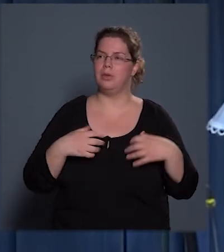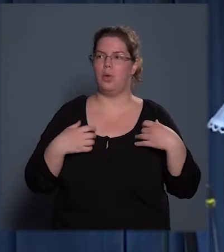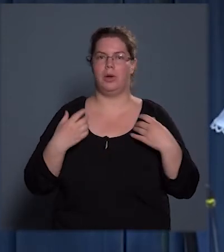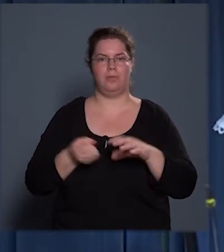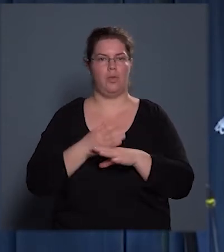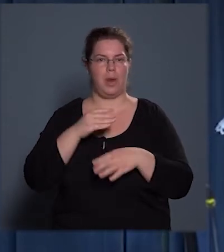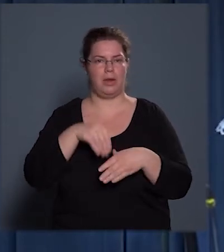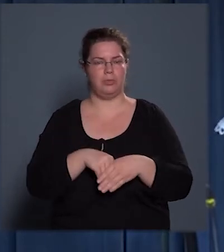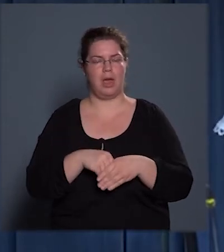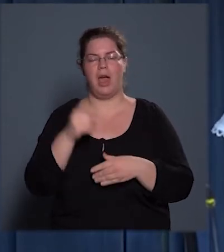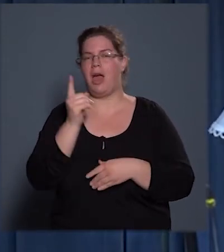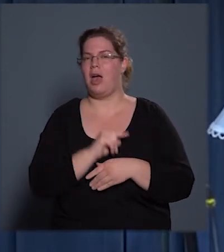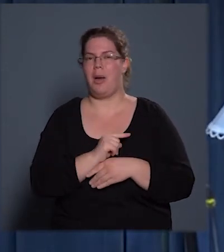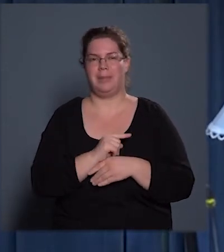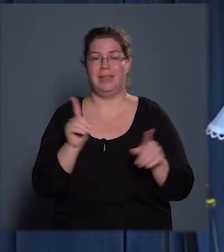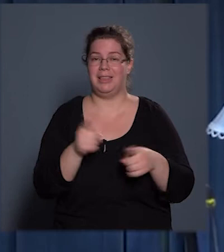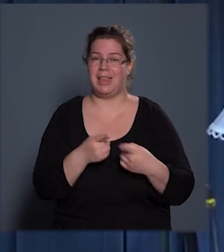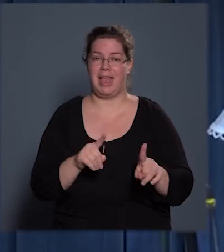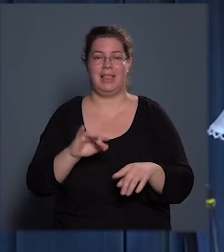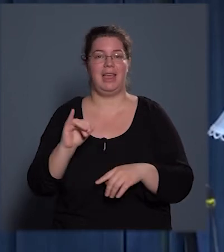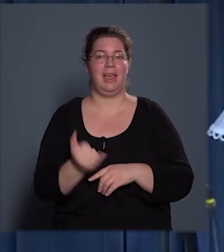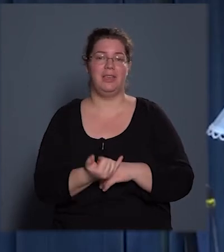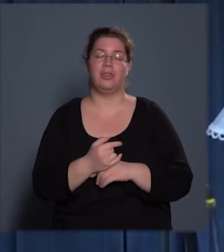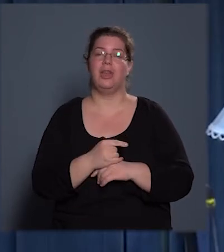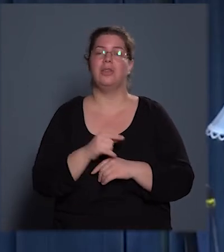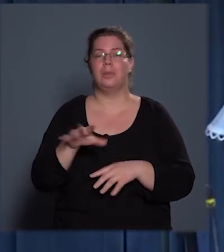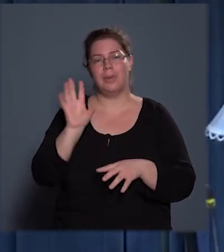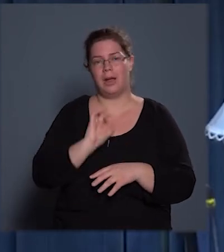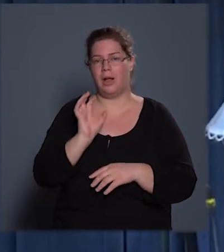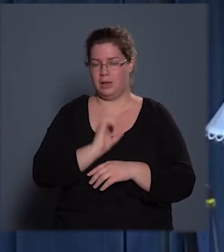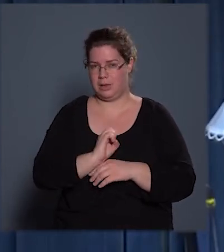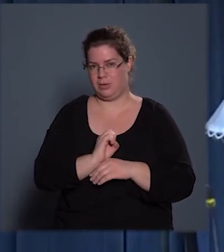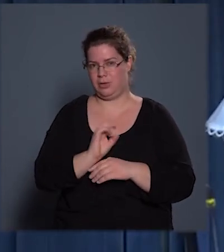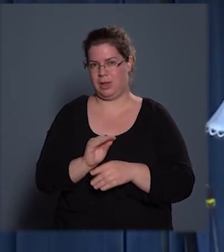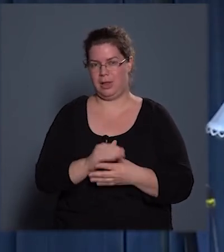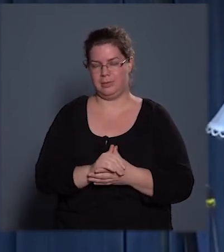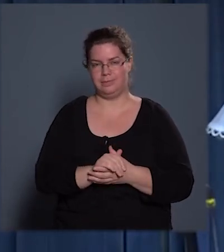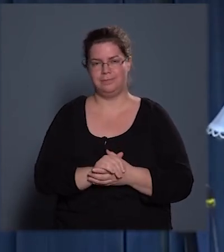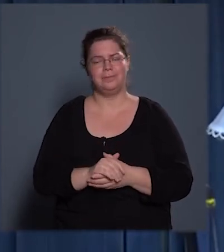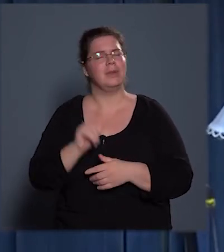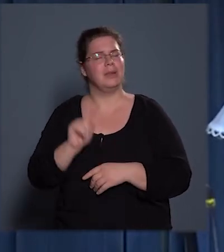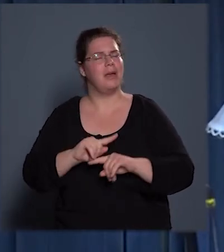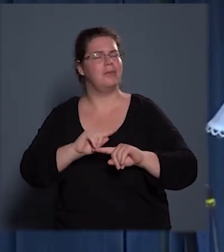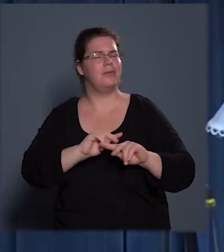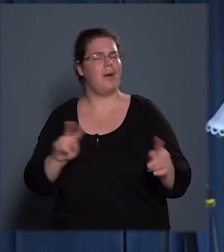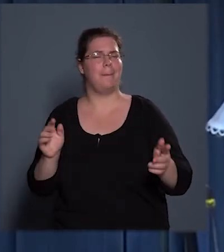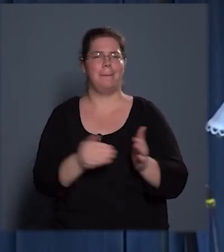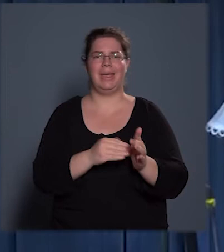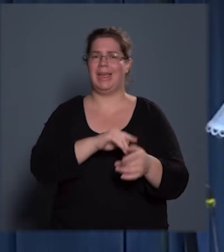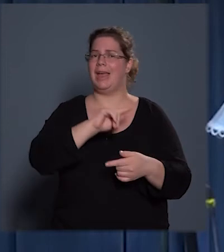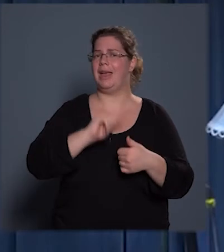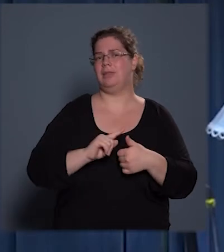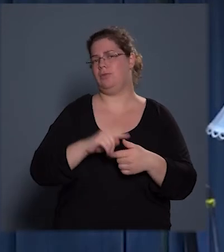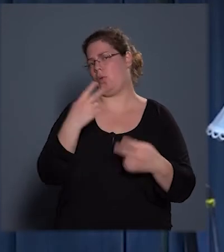örömforrásba, amelyet a zene és az őnek hallgatása eredményez. De van még egy fontos dolog, ami ennek